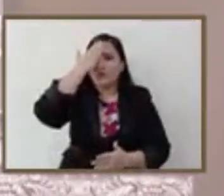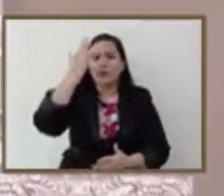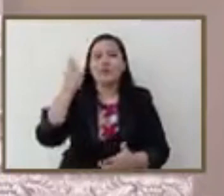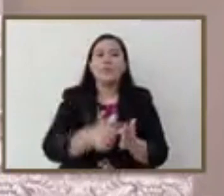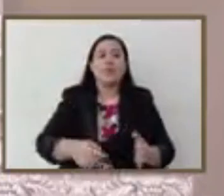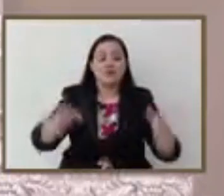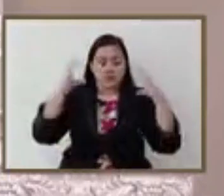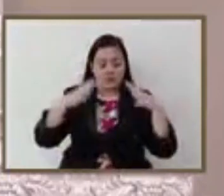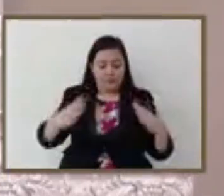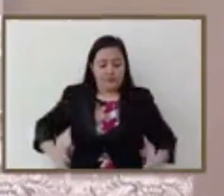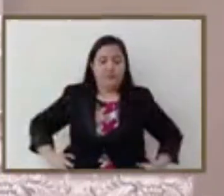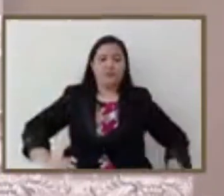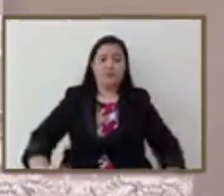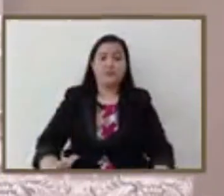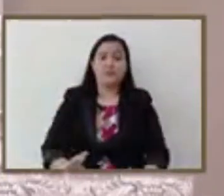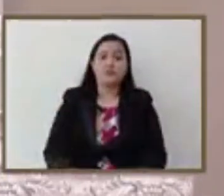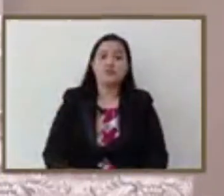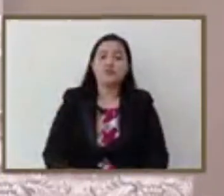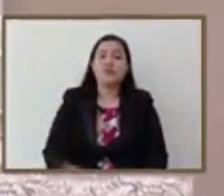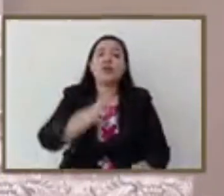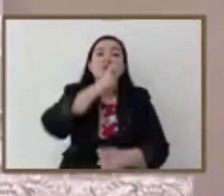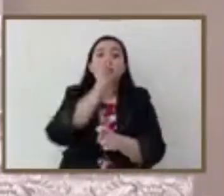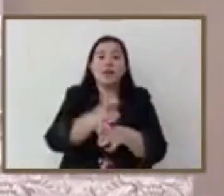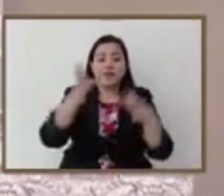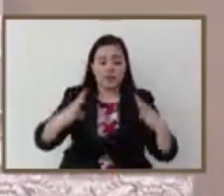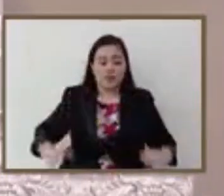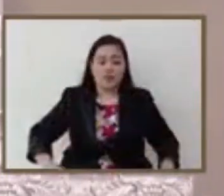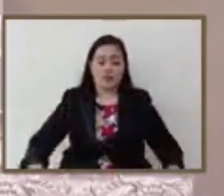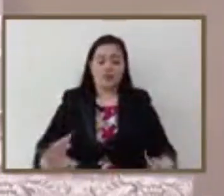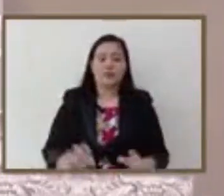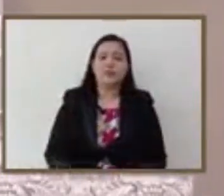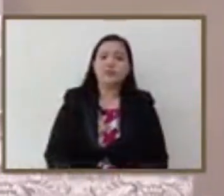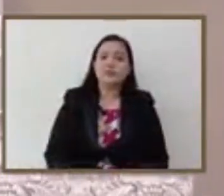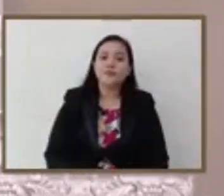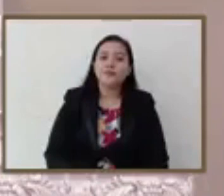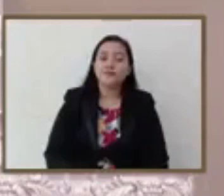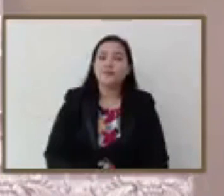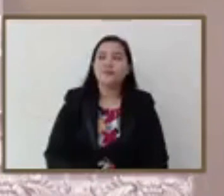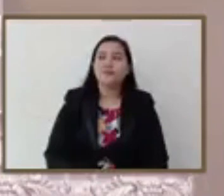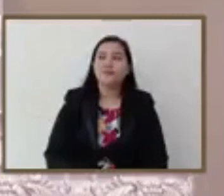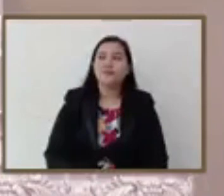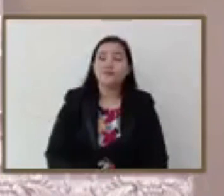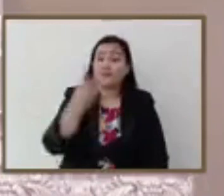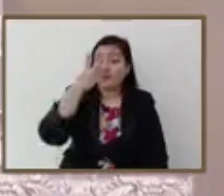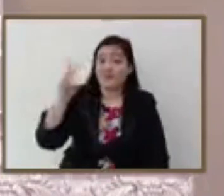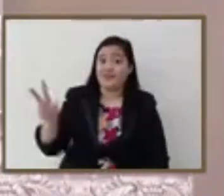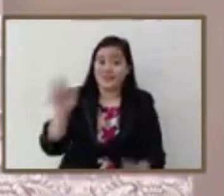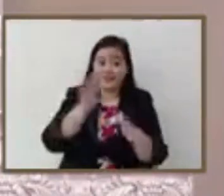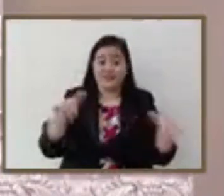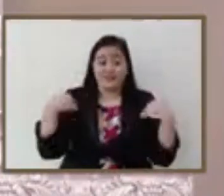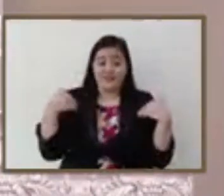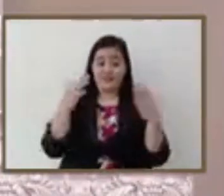lamang, mga boys, talagang kids, pag nag-necktie sila, Alam na